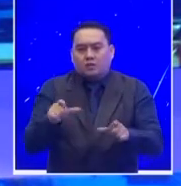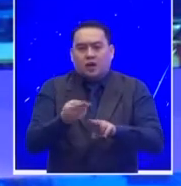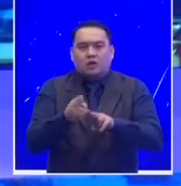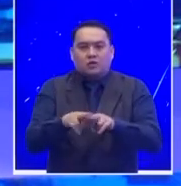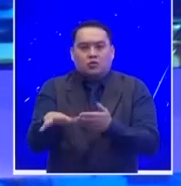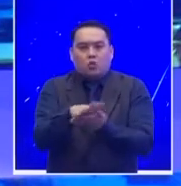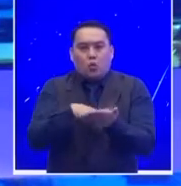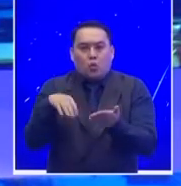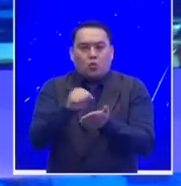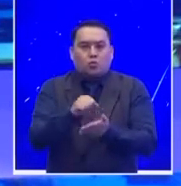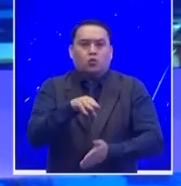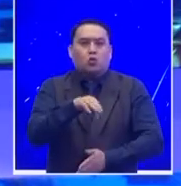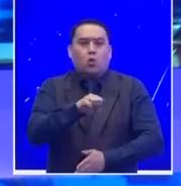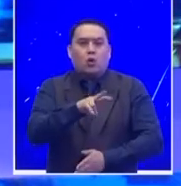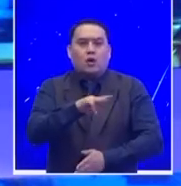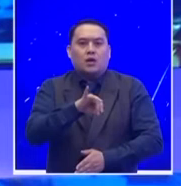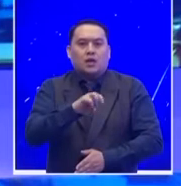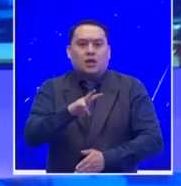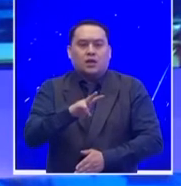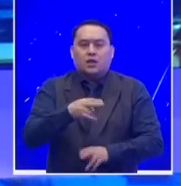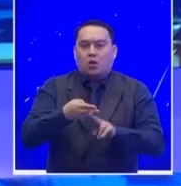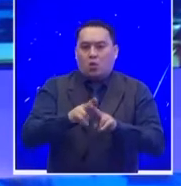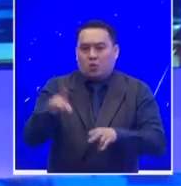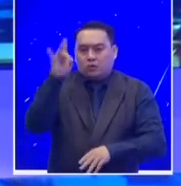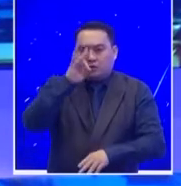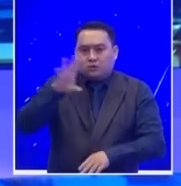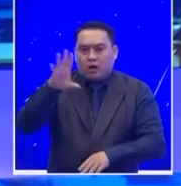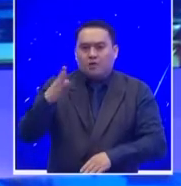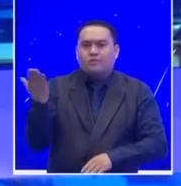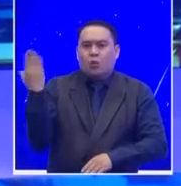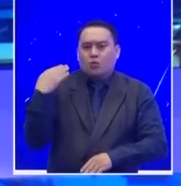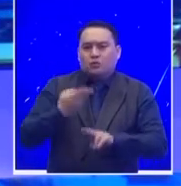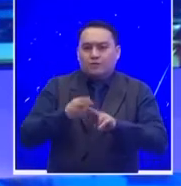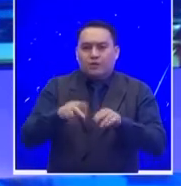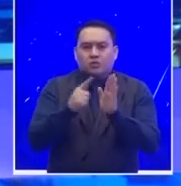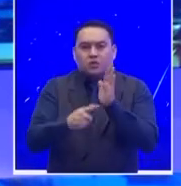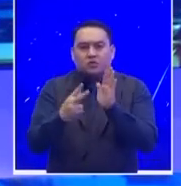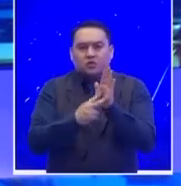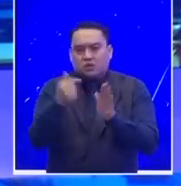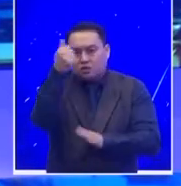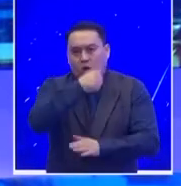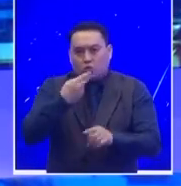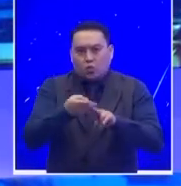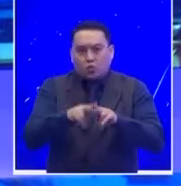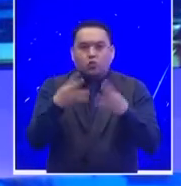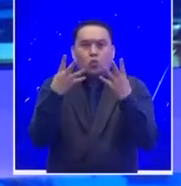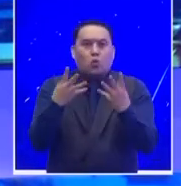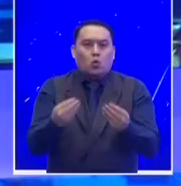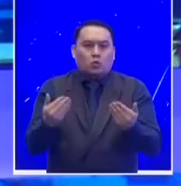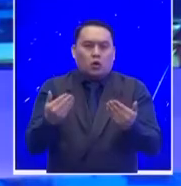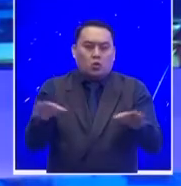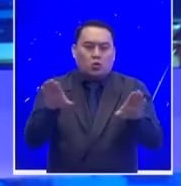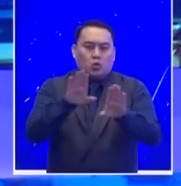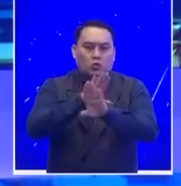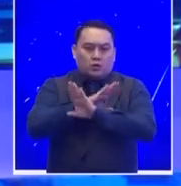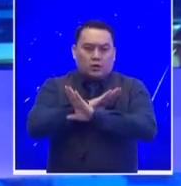жастандырған жауынгер Төлеген Тоқтаров есімі ерекше. Даңқты сарбаз осыдан 78 жыл бұрын дәл осы күні ерлікпен